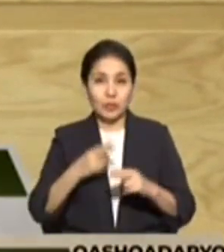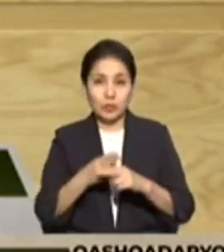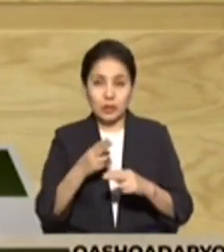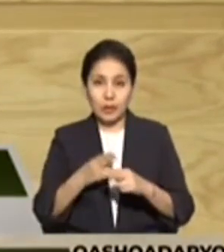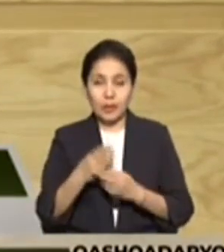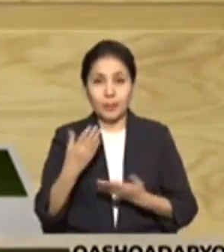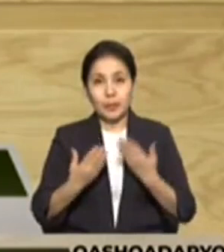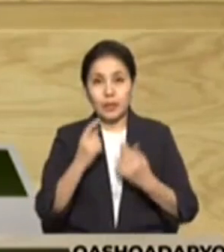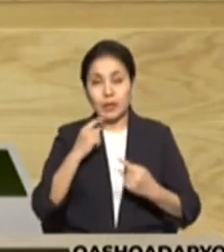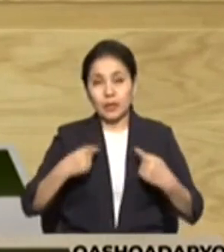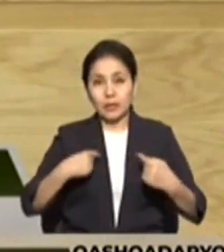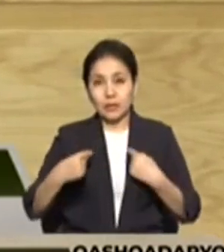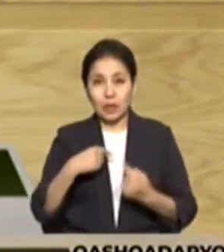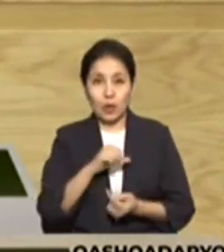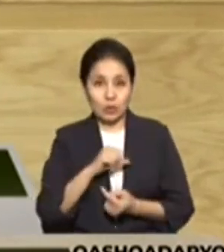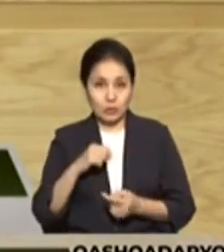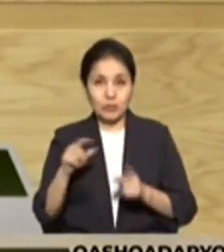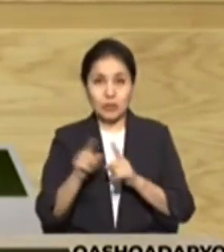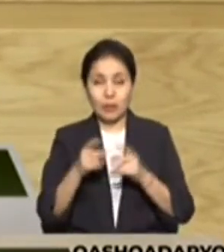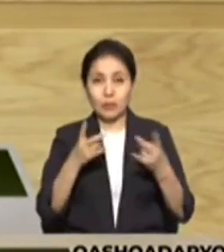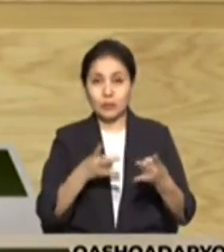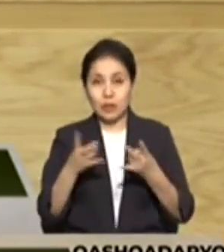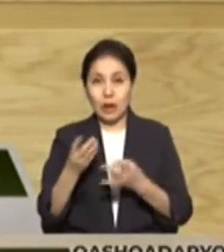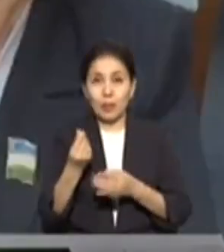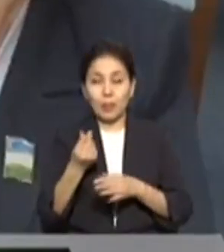to'siqlar yoki bo'lmasa bir qiyinchiliklarga o'zimiz ham duch kelyapmiz